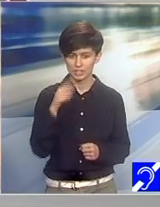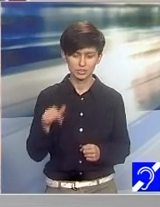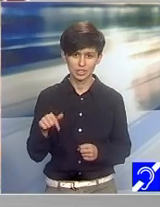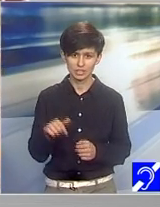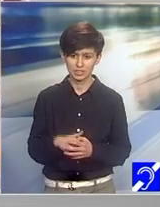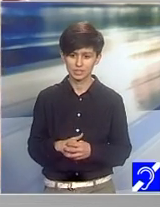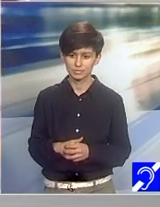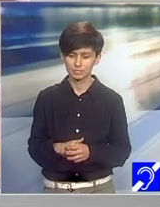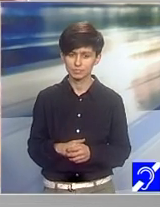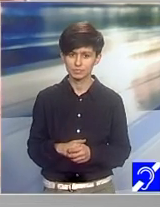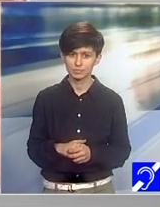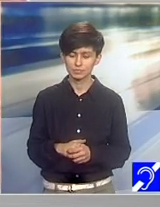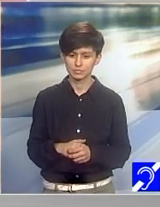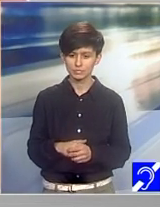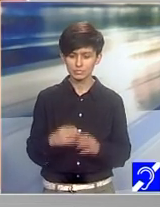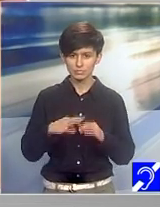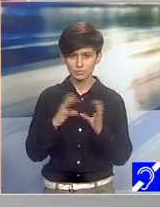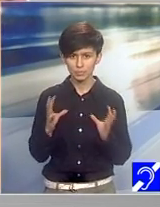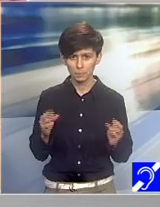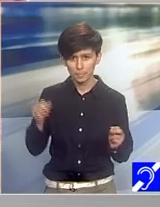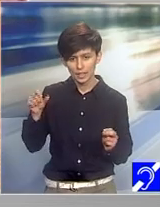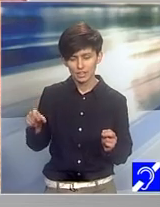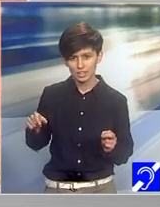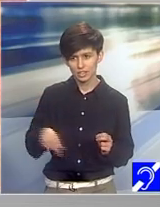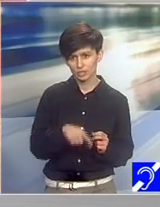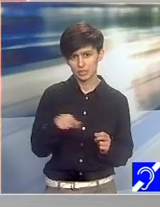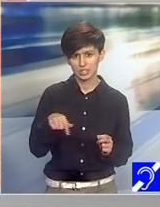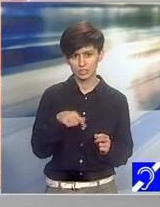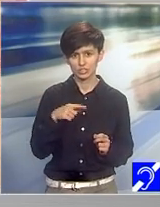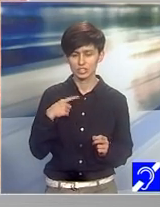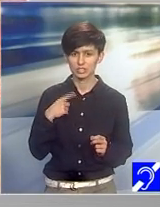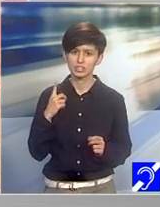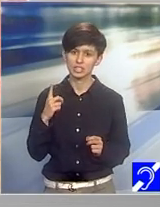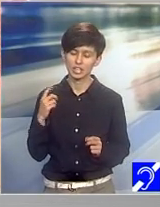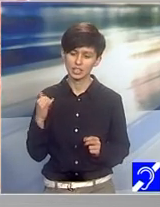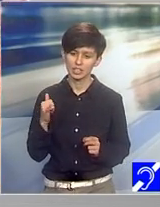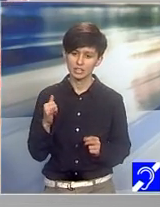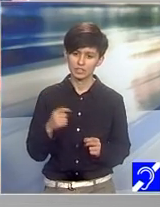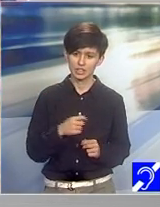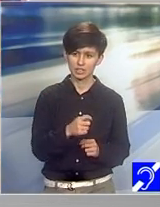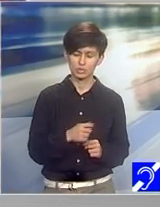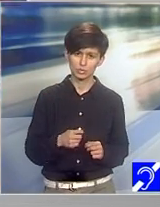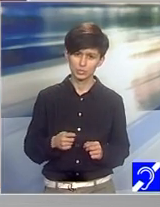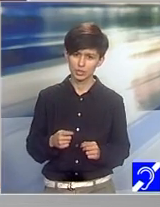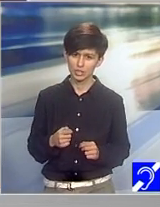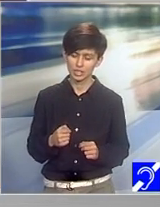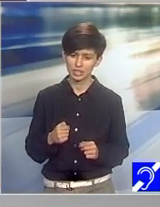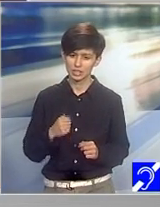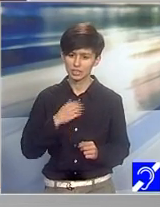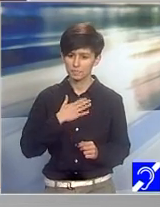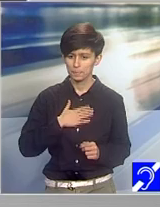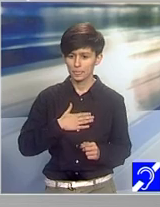soției, și ai noștri români sunt, dar vin cu specific, vin cu proiecte, vor să